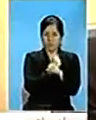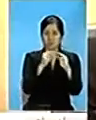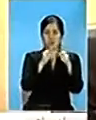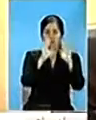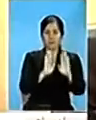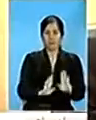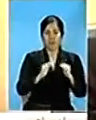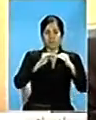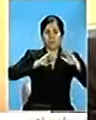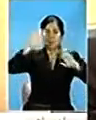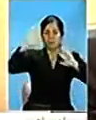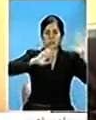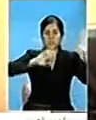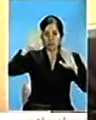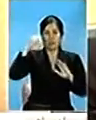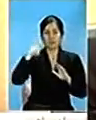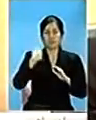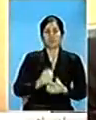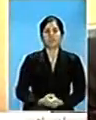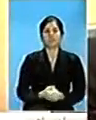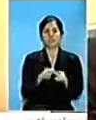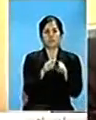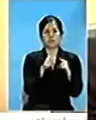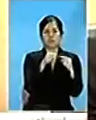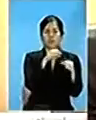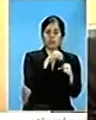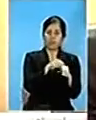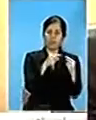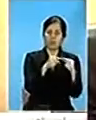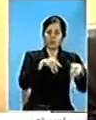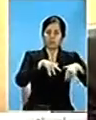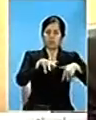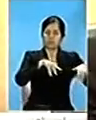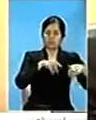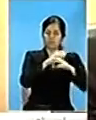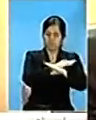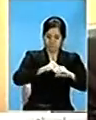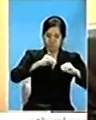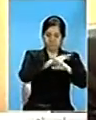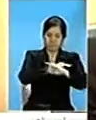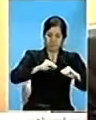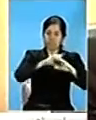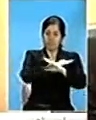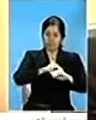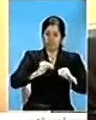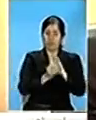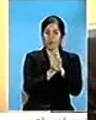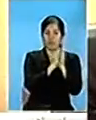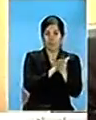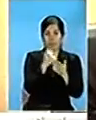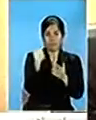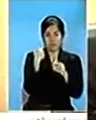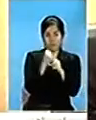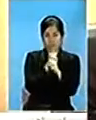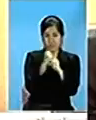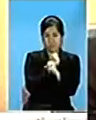ในตลอดช่วงเวลาที่เขาใช้ชีวิตอยู่ในชุมชนด้วยวิธีแบบนี้ก็จะซึมซับการฝึกประ